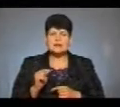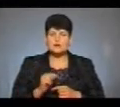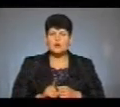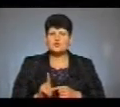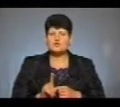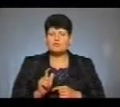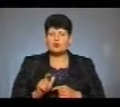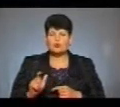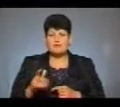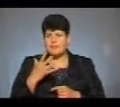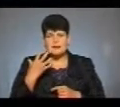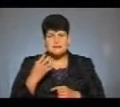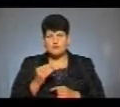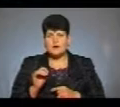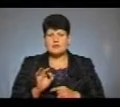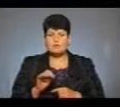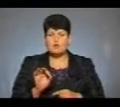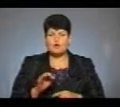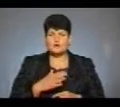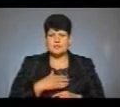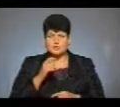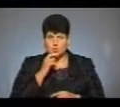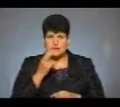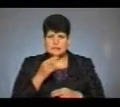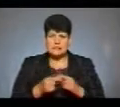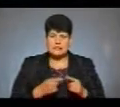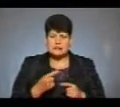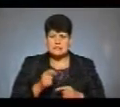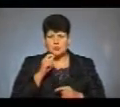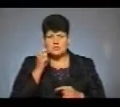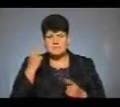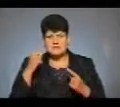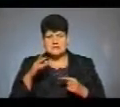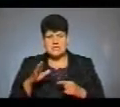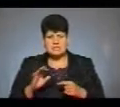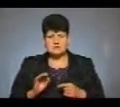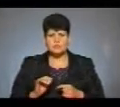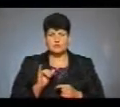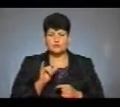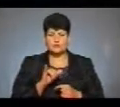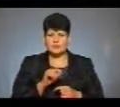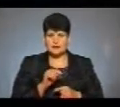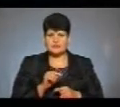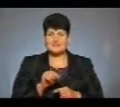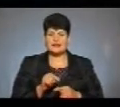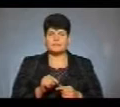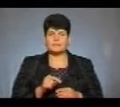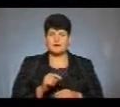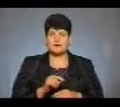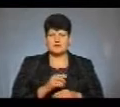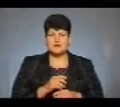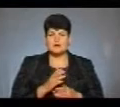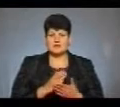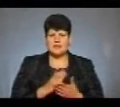щоб люди не забували про наші українські традиції, про українське мистецтво, адже в них, в тих виробах майстрів,